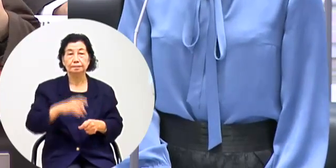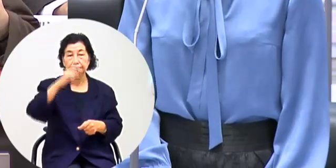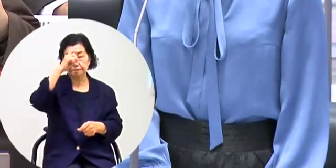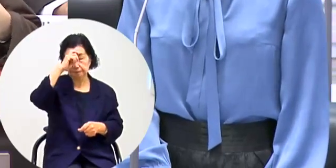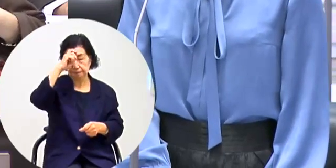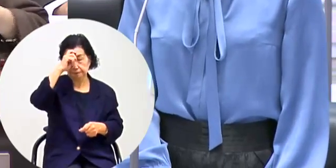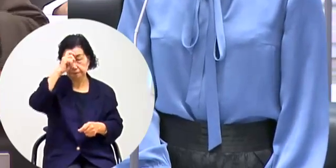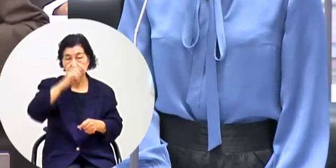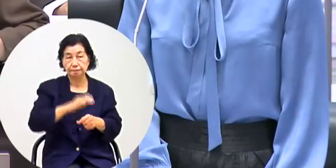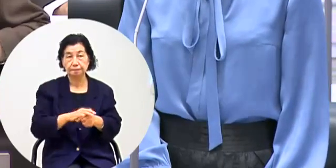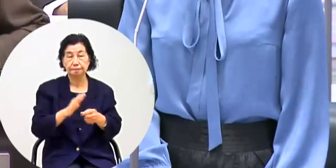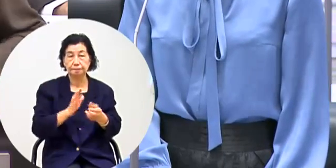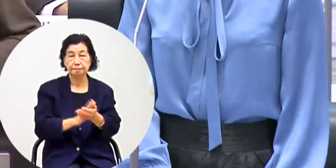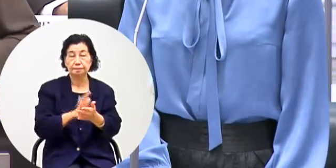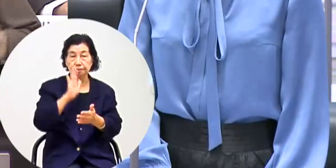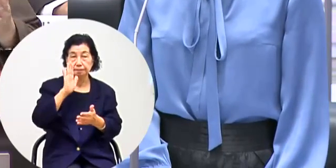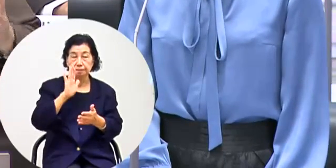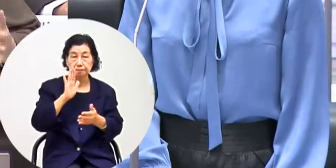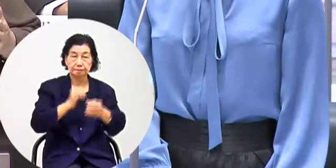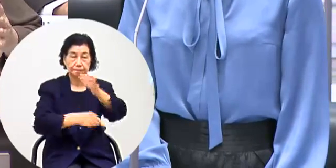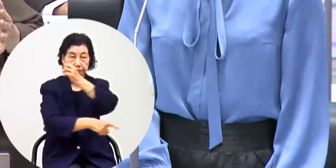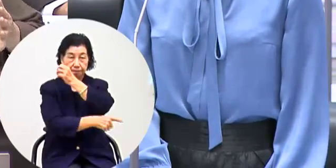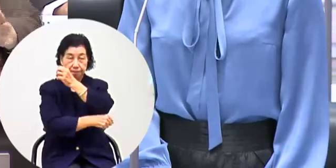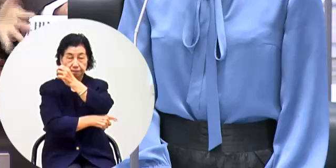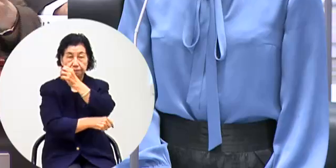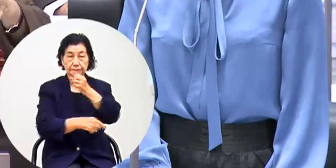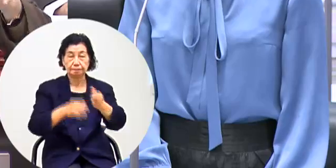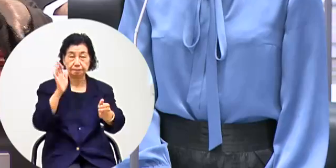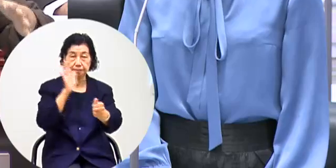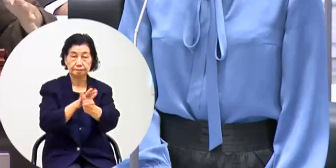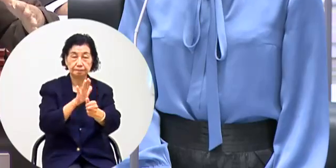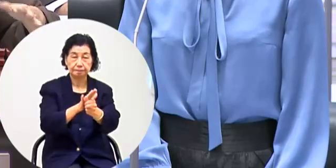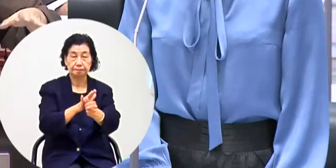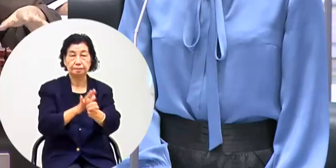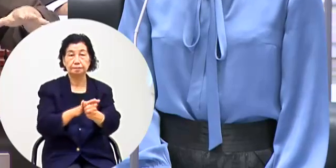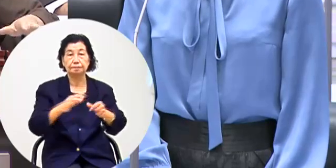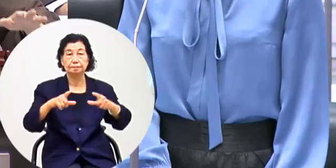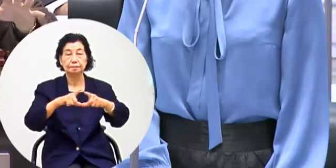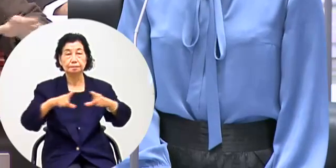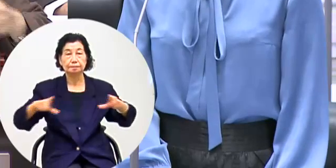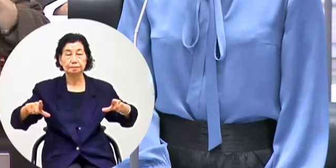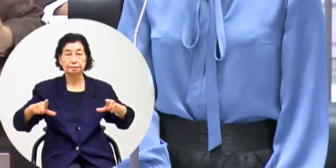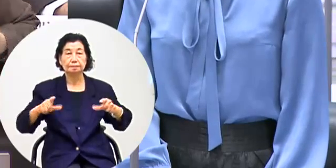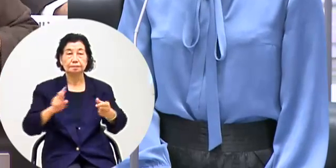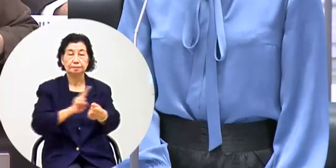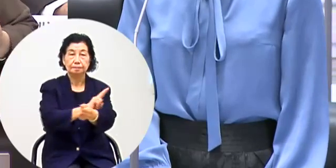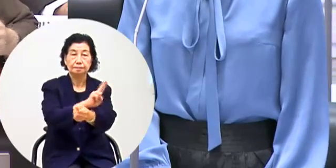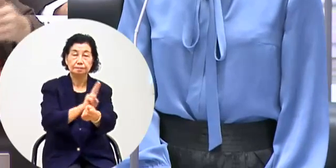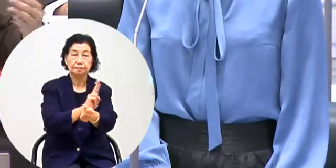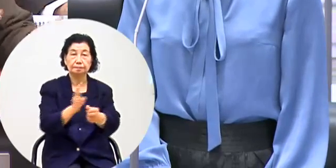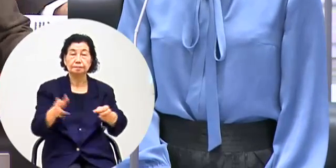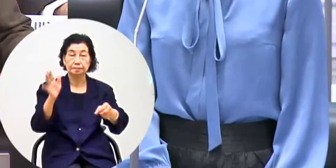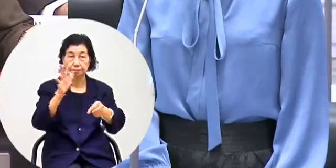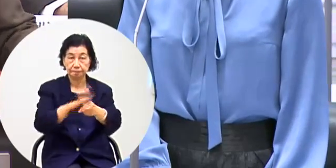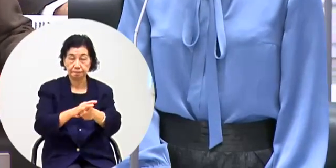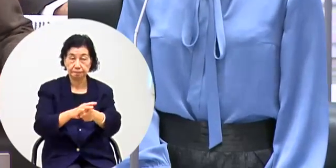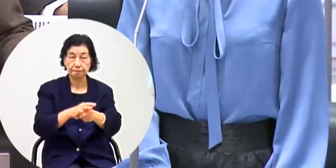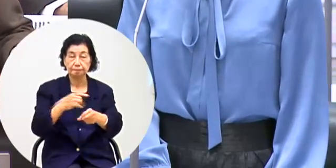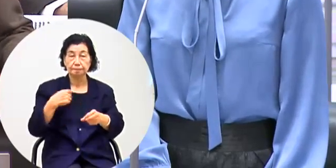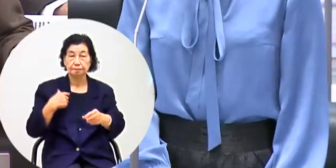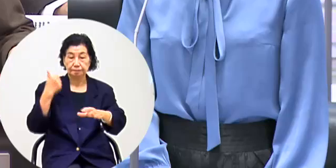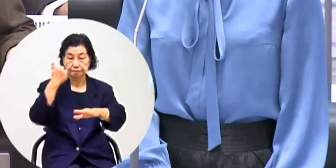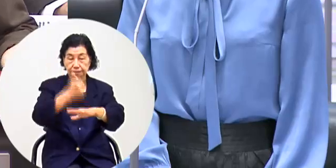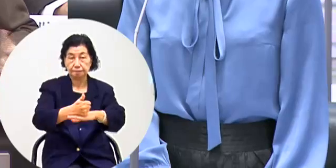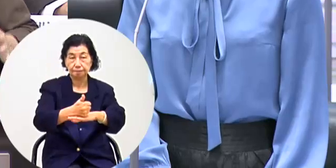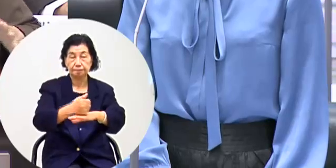埔做想。好、哦，啊，如果在我的任内也会当初步，吼、哦、未来执行，那当然就是下一